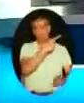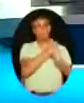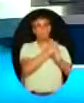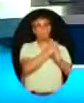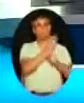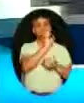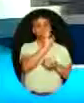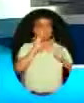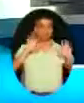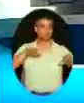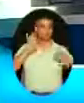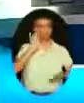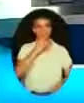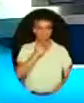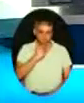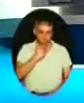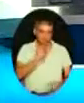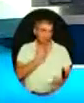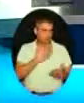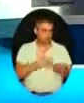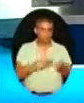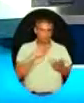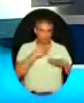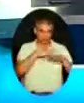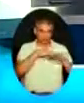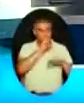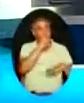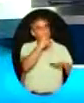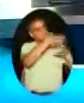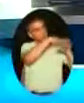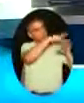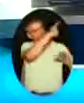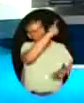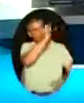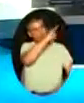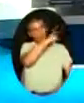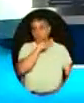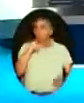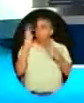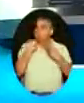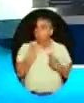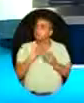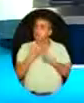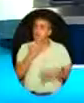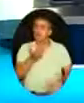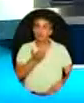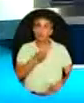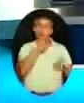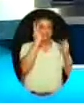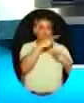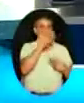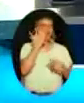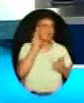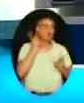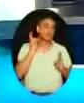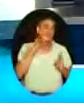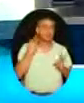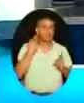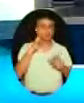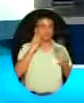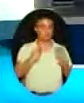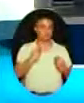של המוסלמים נגד ישראל. אז אם אתה רוצה התנצלות, קודם כל תתנצלו בפני אובמה, ותגידו שטעיתם. ההסכם היה יכול להיות טוב